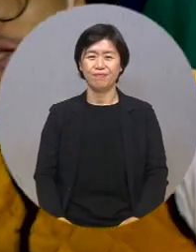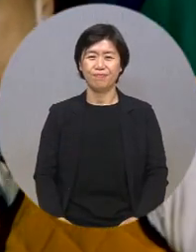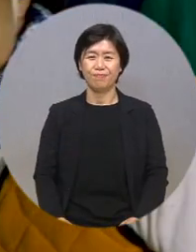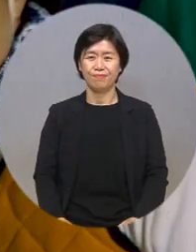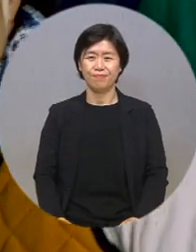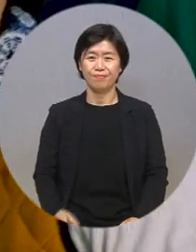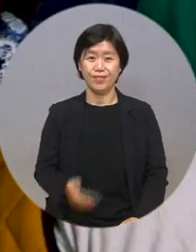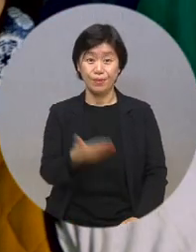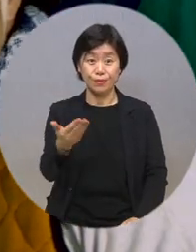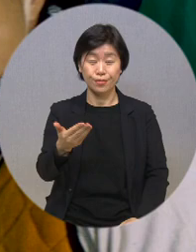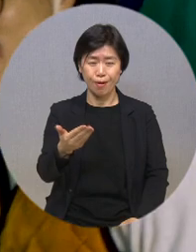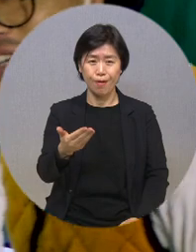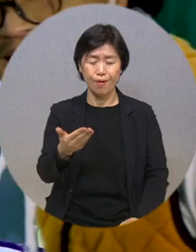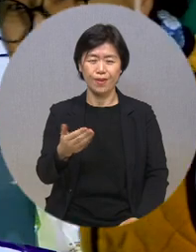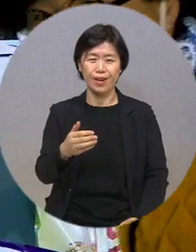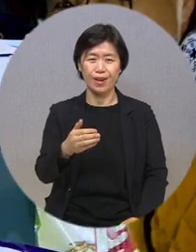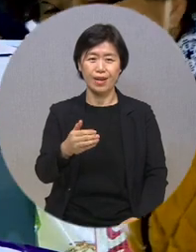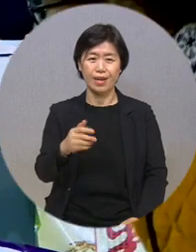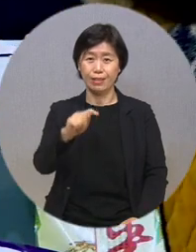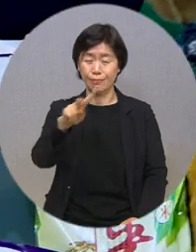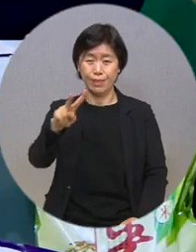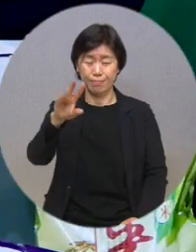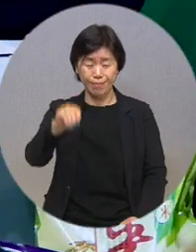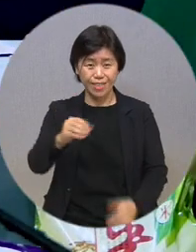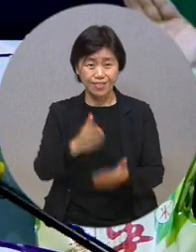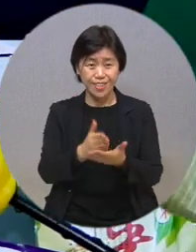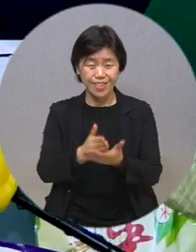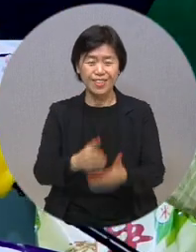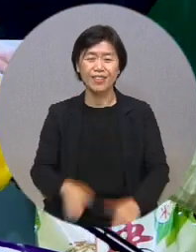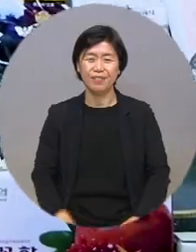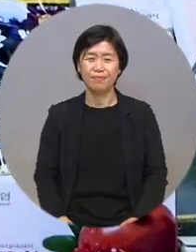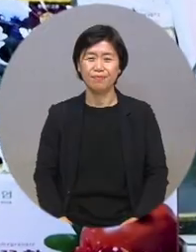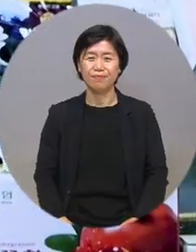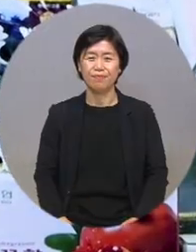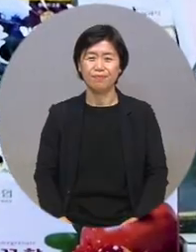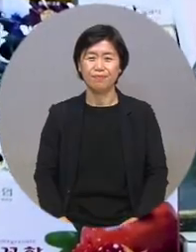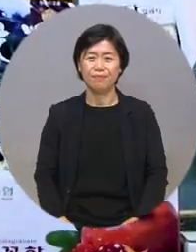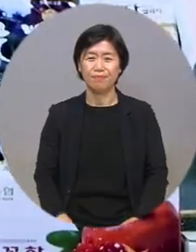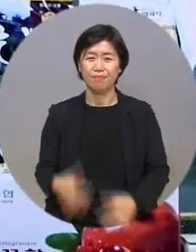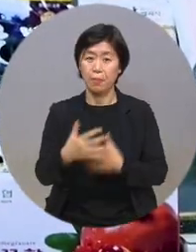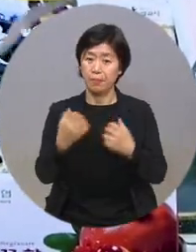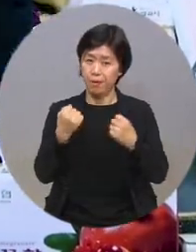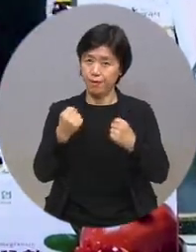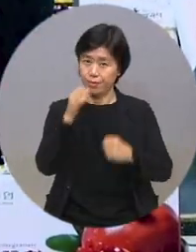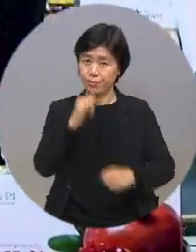여러분 채널 돌리지 마세요. 끝까지 봐주세요. 자 건강해집니다.